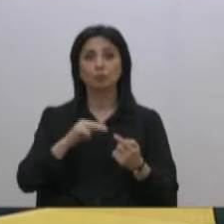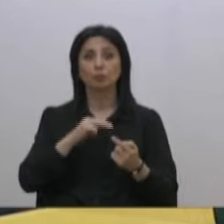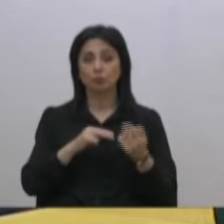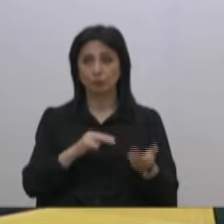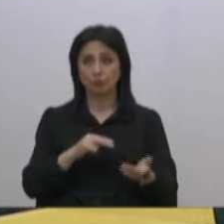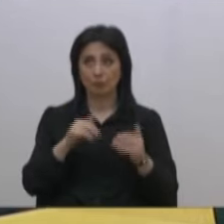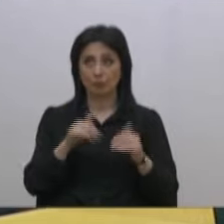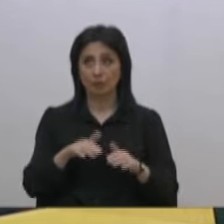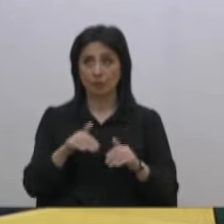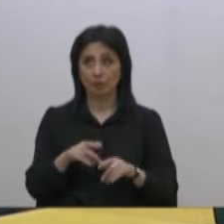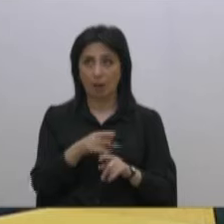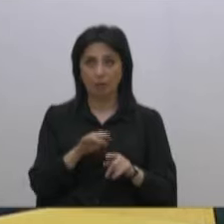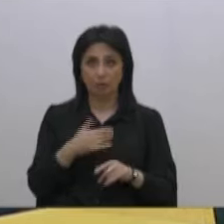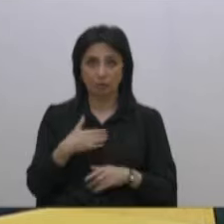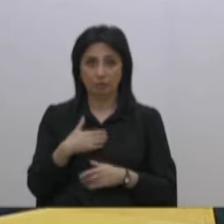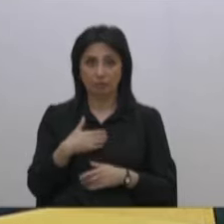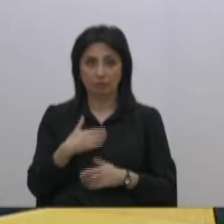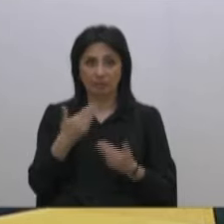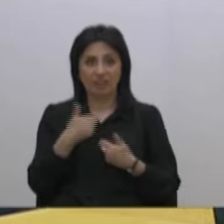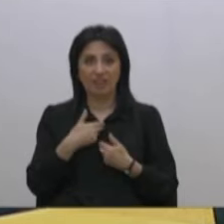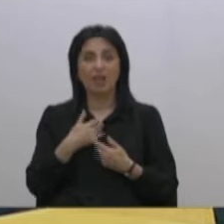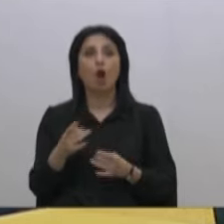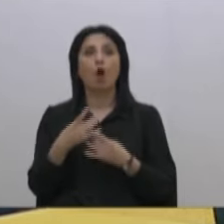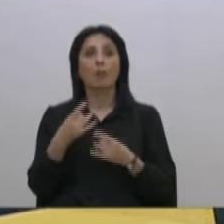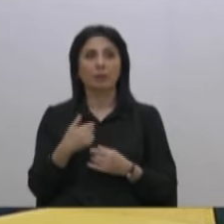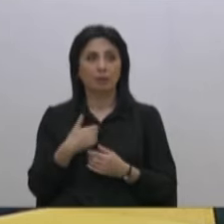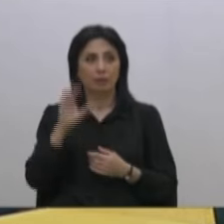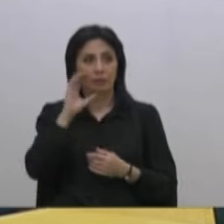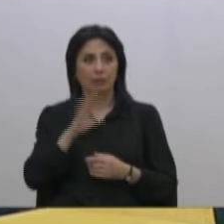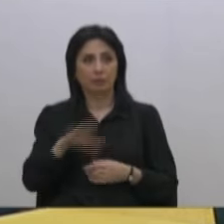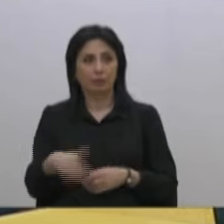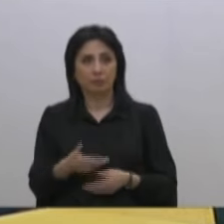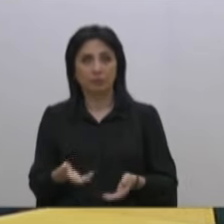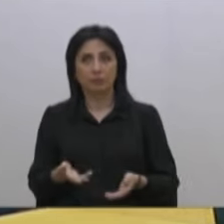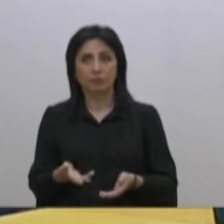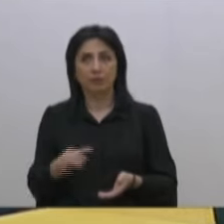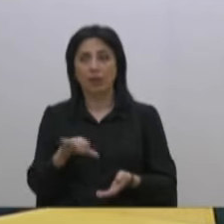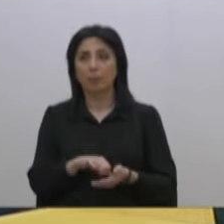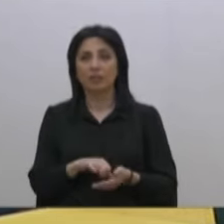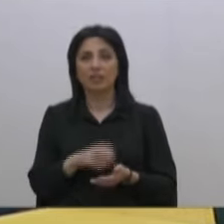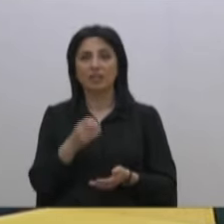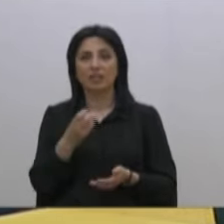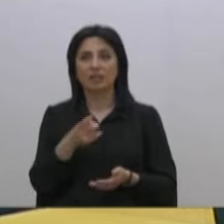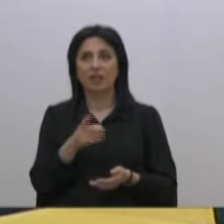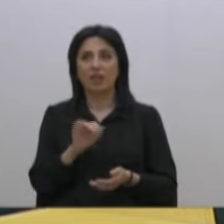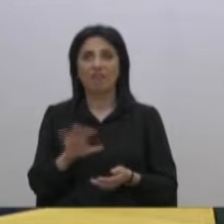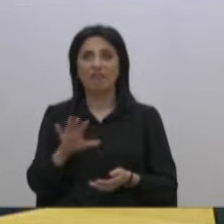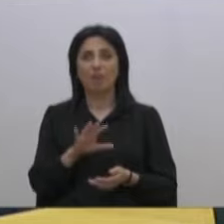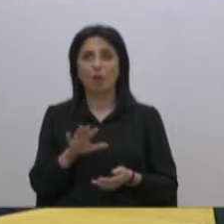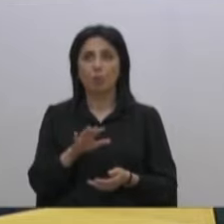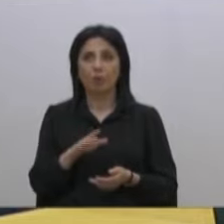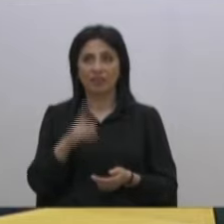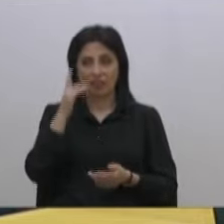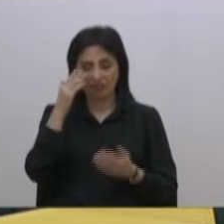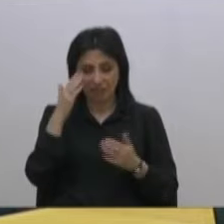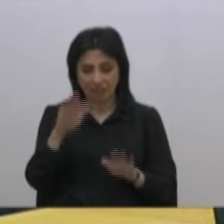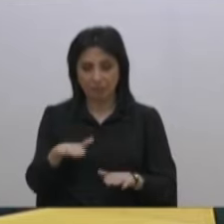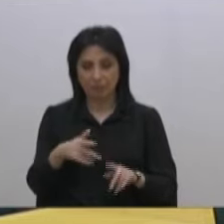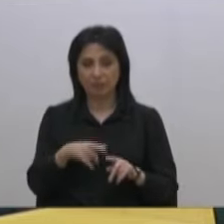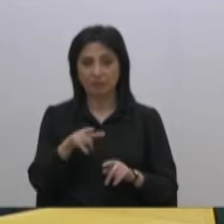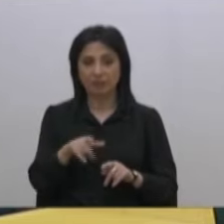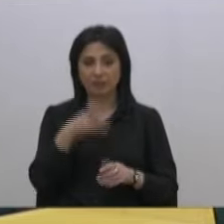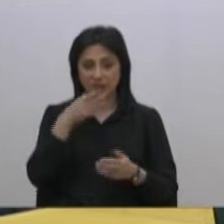რუსი ჩინოვნიკების გადაწყვეტილებებზე. ამაზე ჩვენ გვეკითხებიან კომენტარებს. ამის მერე გამოდიან და კიდევ ევროპულობაზე დებენ თავს